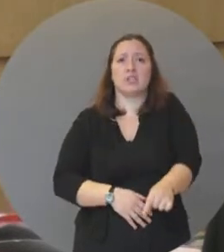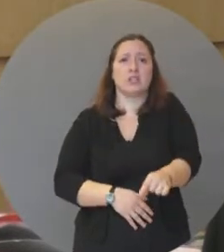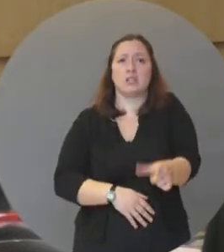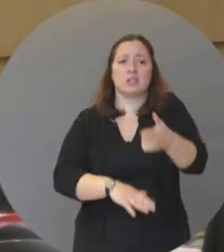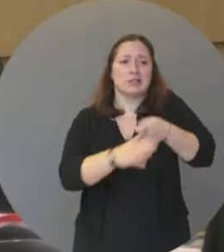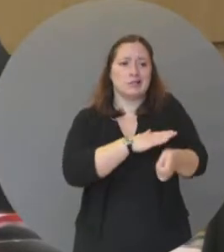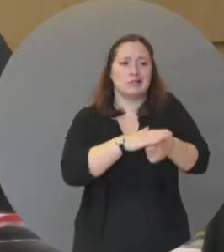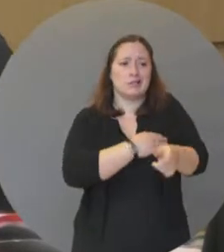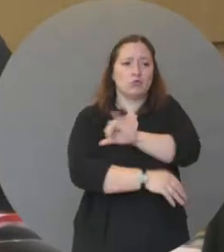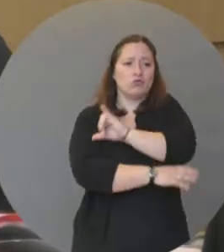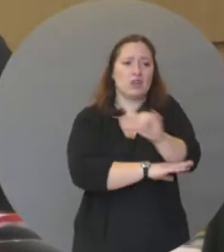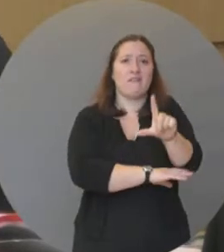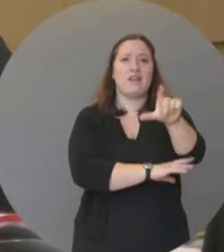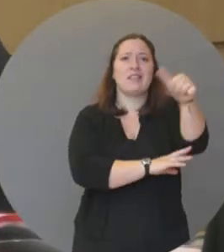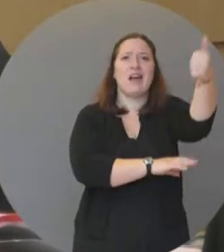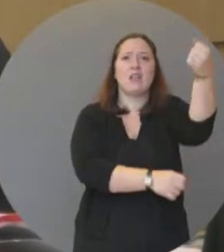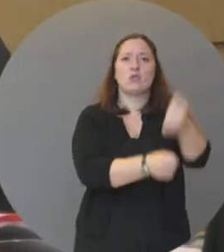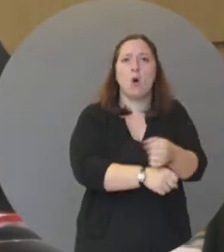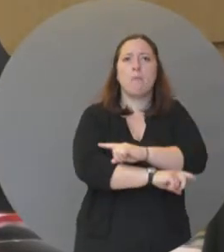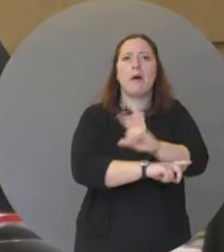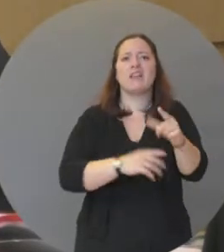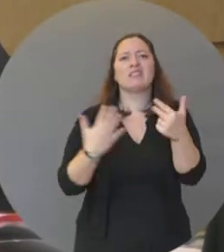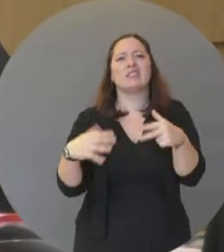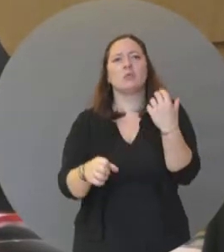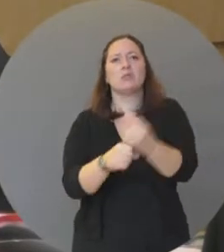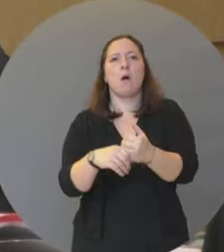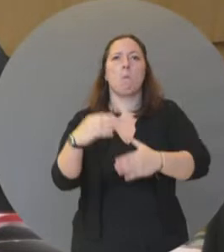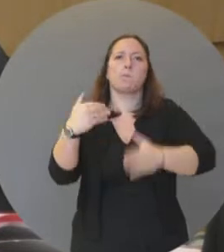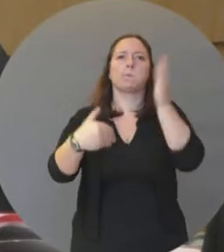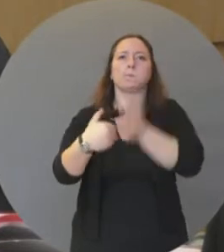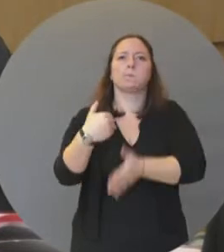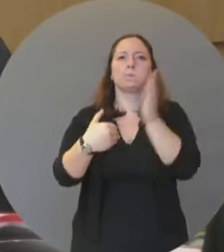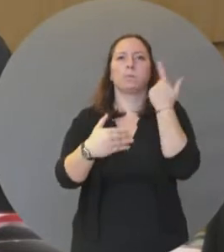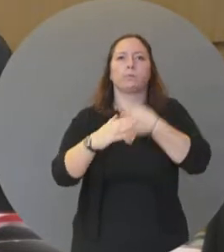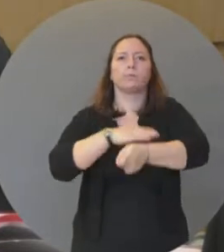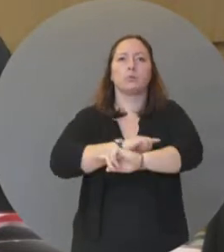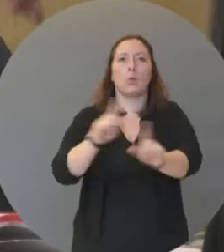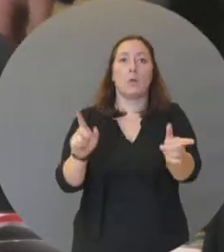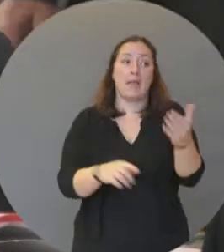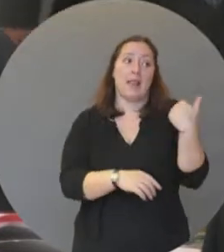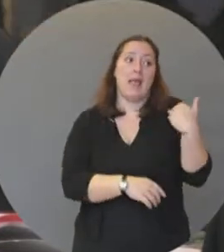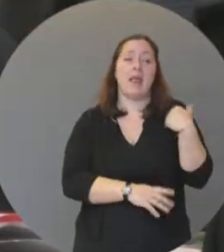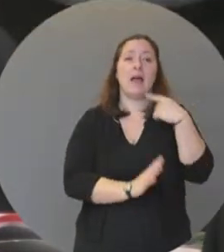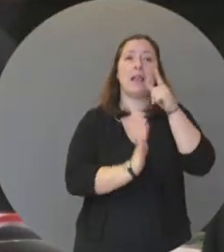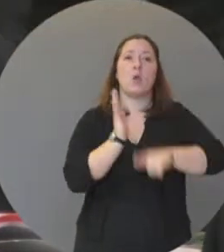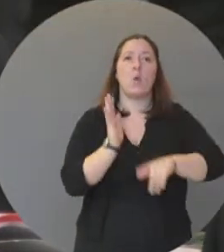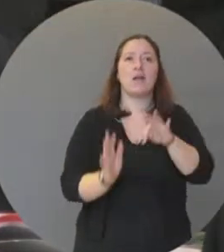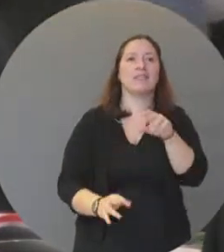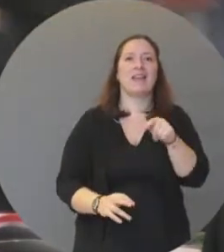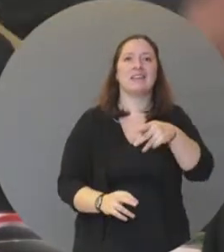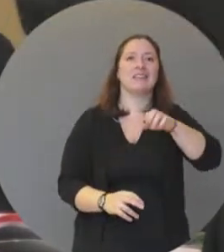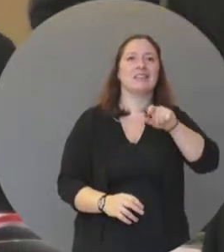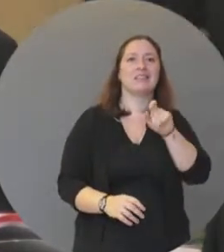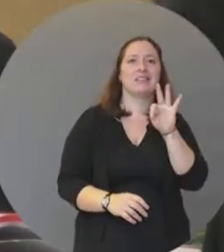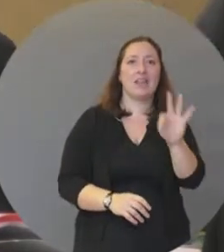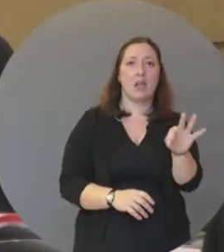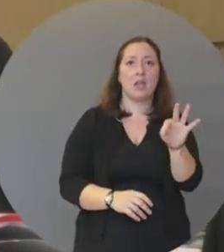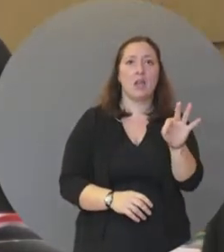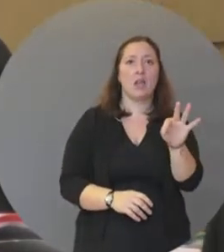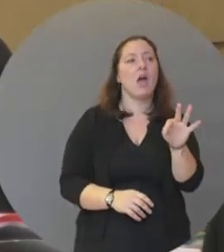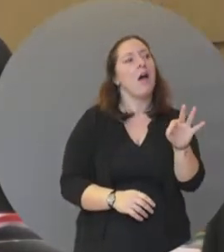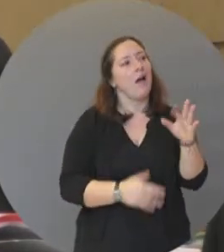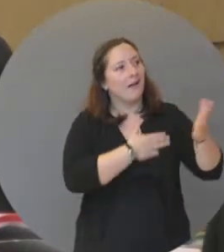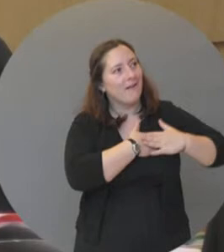et non pas d'arrêter son intervention à 18 ans et enfin la loi attaquée vous a repréciser les choses et essayer il a fallu la loi attaquer pour